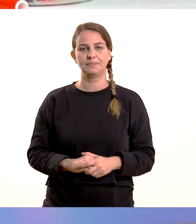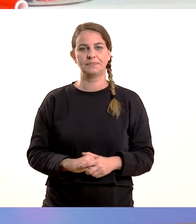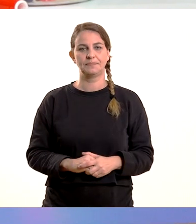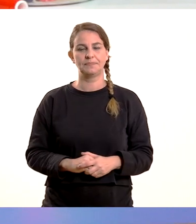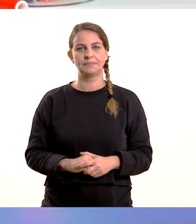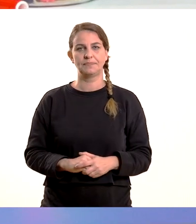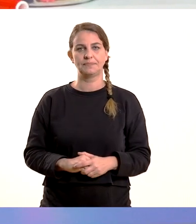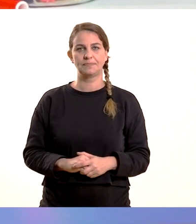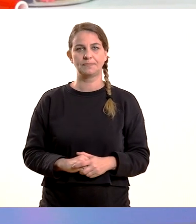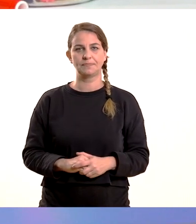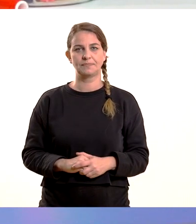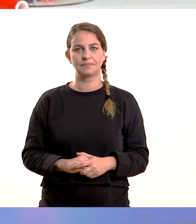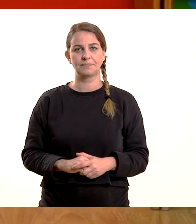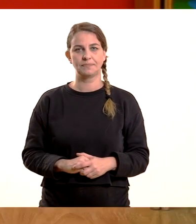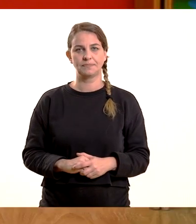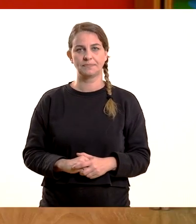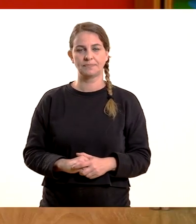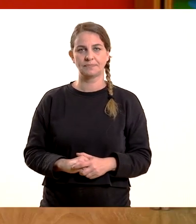Και ζωγραφίζουμε.